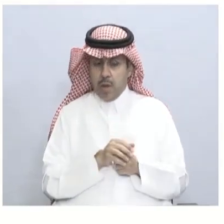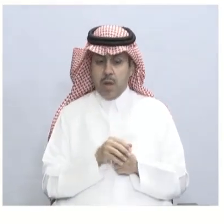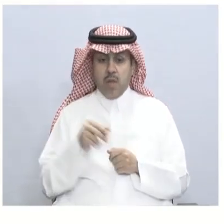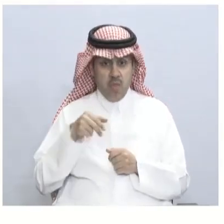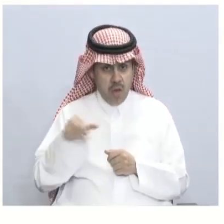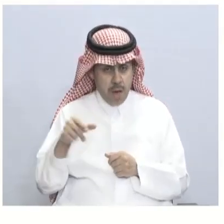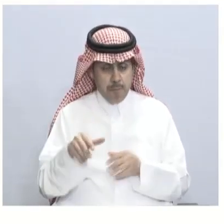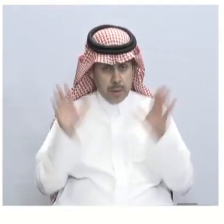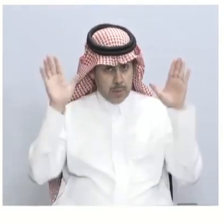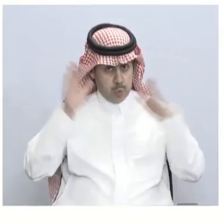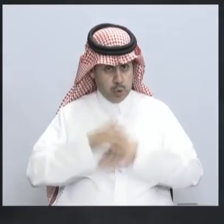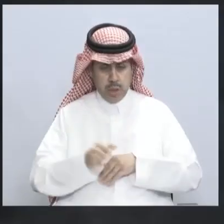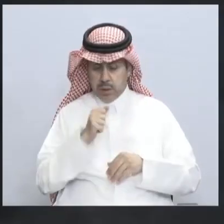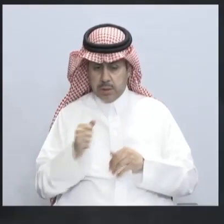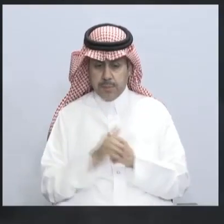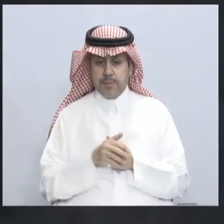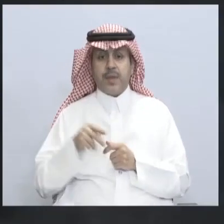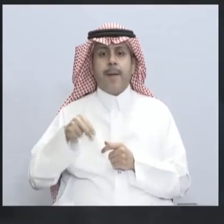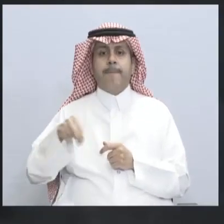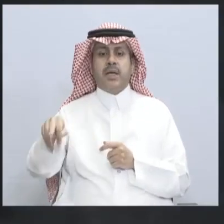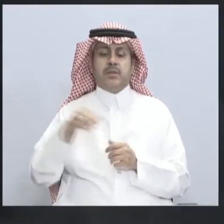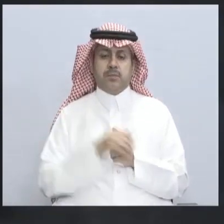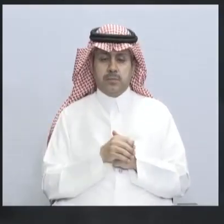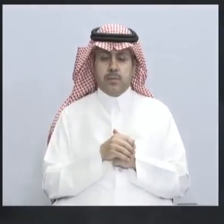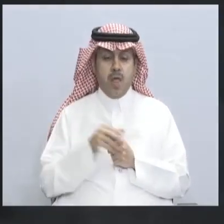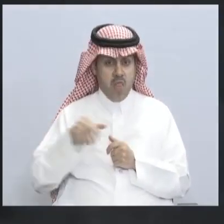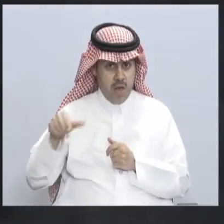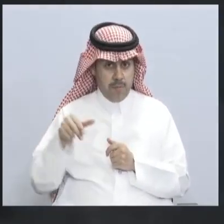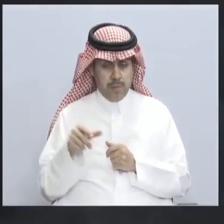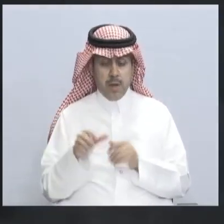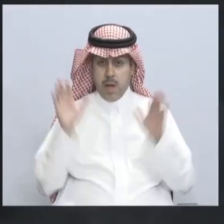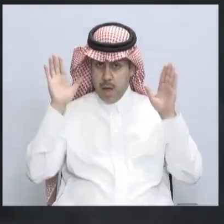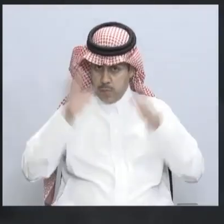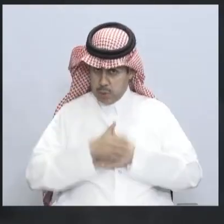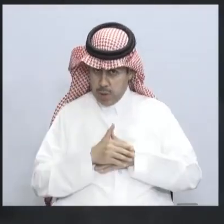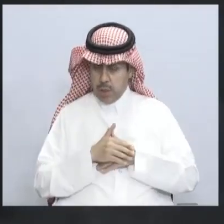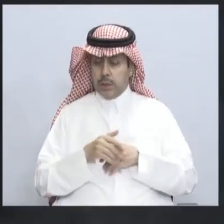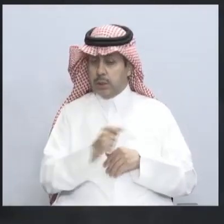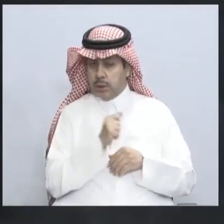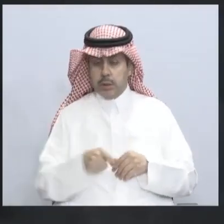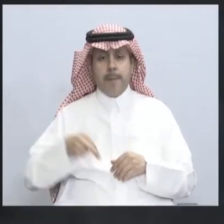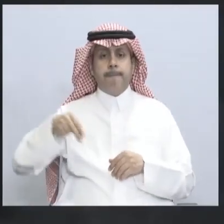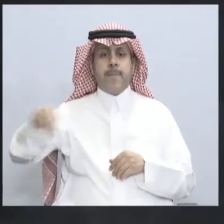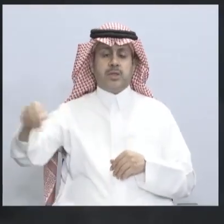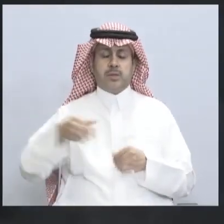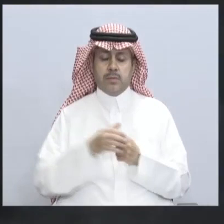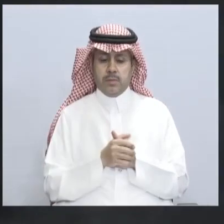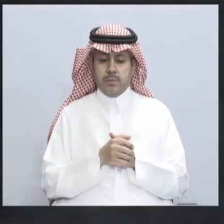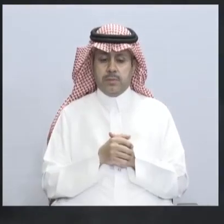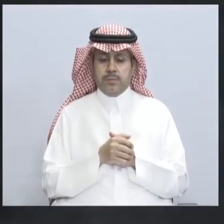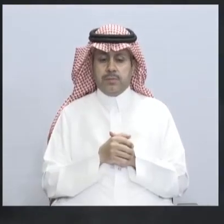الى المصلى ماشيا الذهاب الى المصلى ماشيا